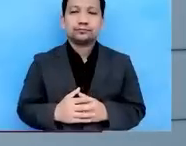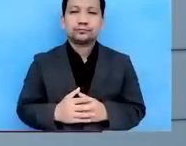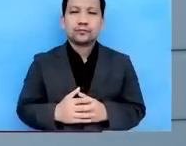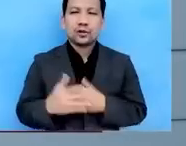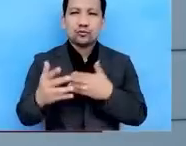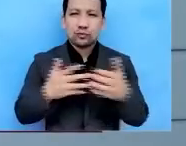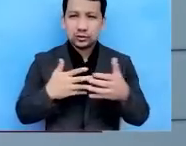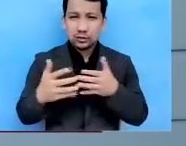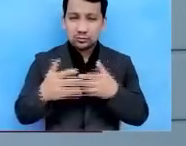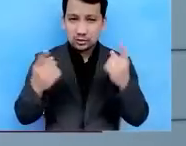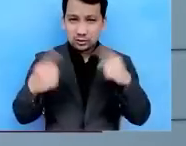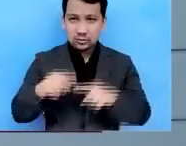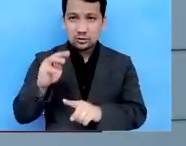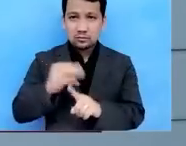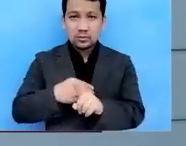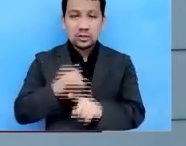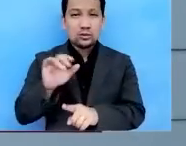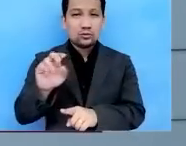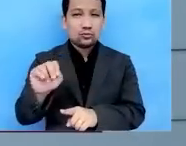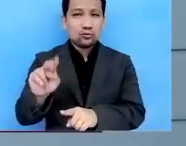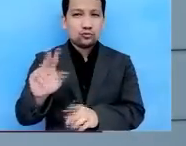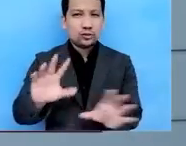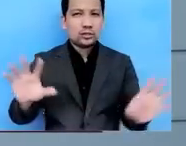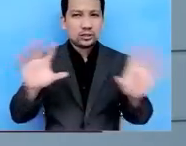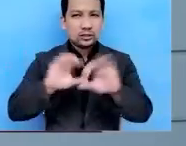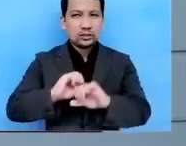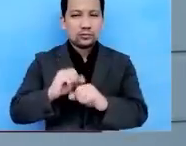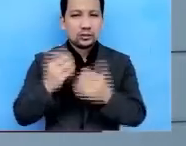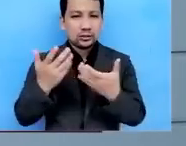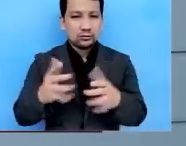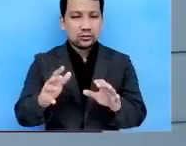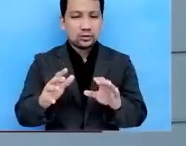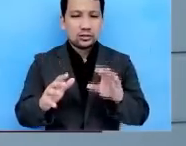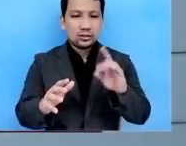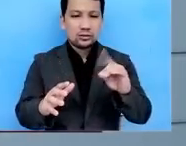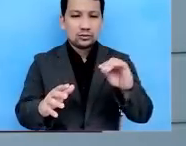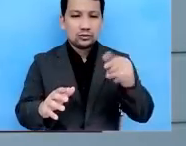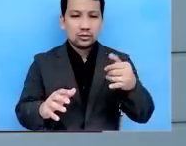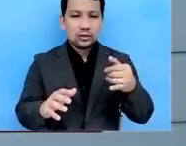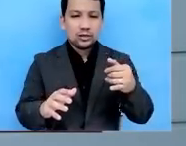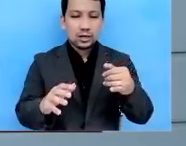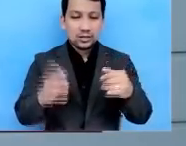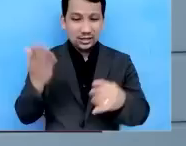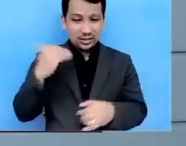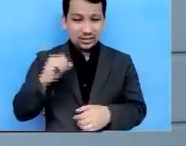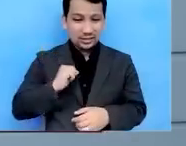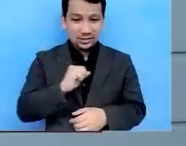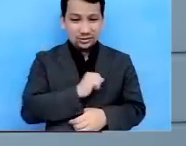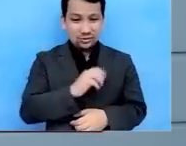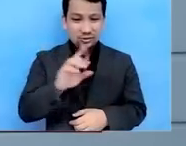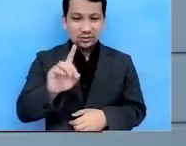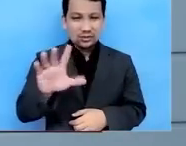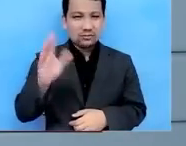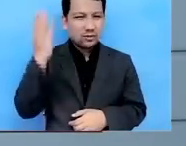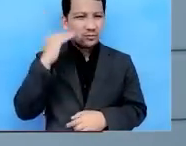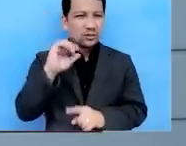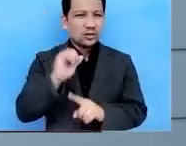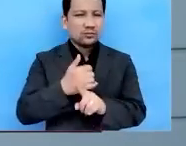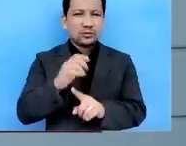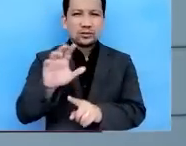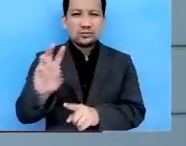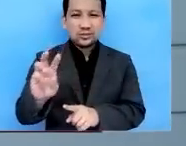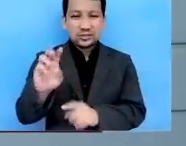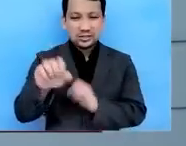sa May 12, hindi pa po tapos ang kaso ni dating senador at Justice Secretary Lara Dilima na kinulong noon pang Pebrero 2017. 6 na taon po